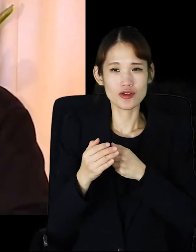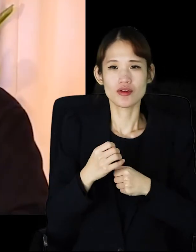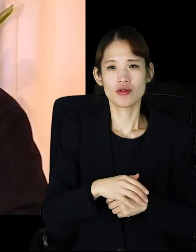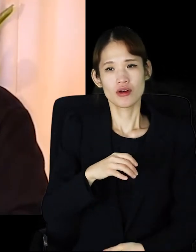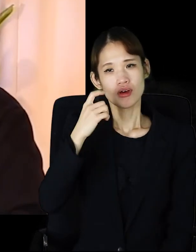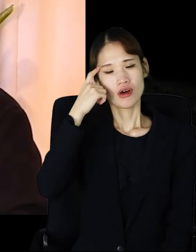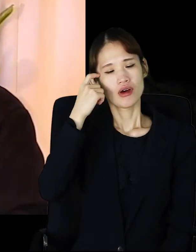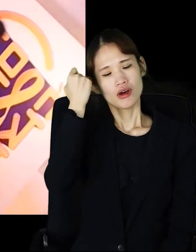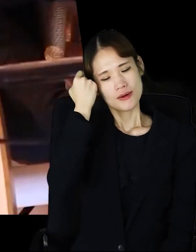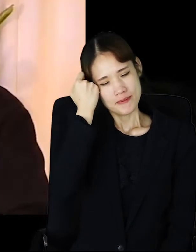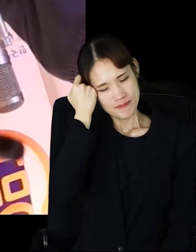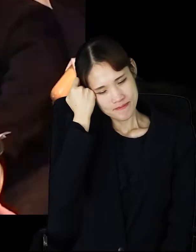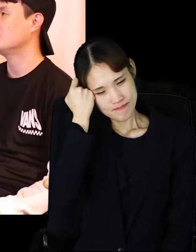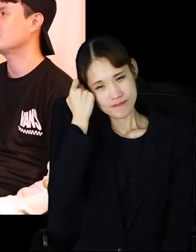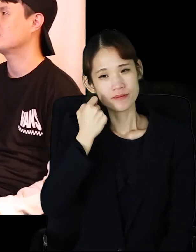하는데